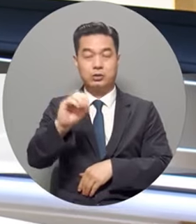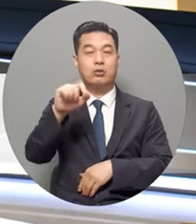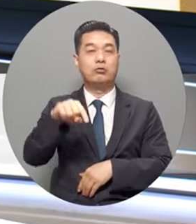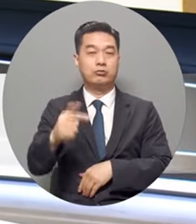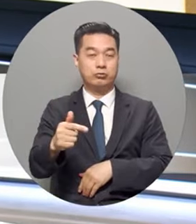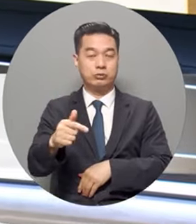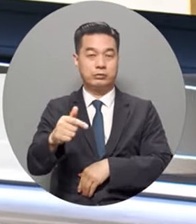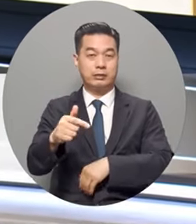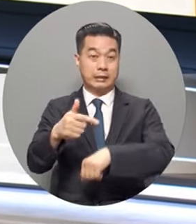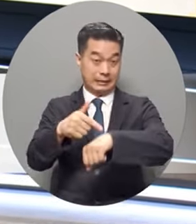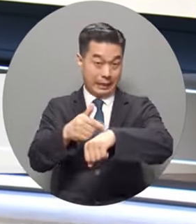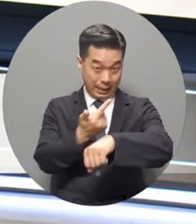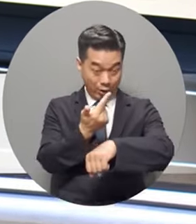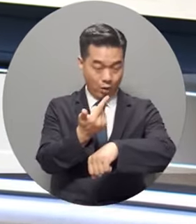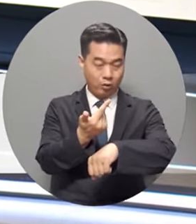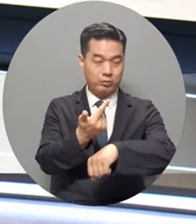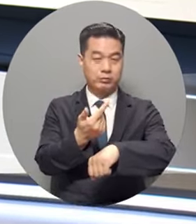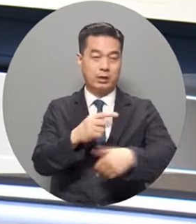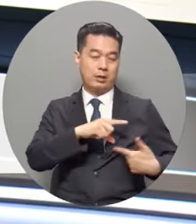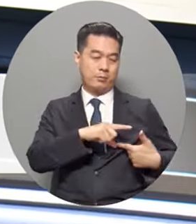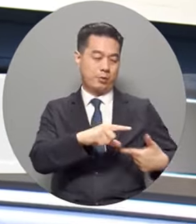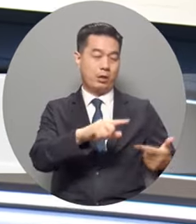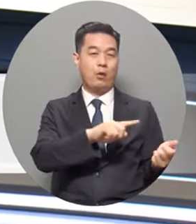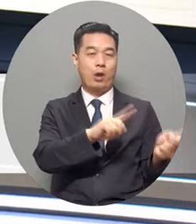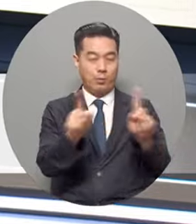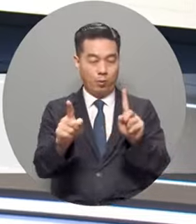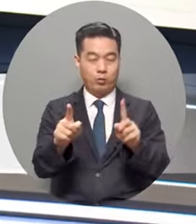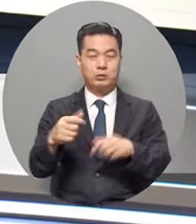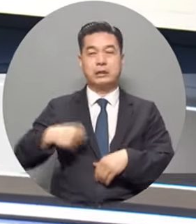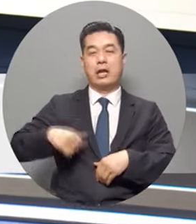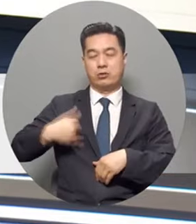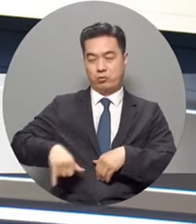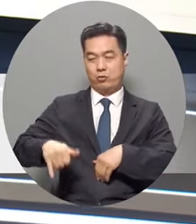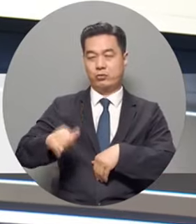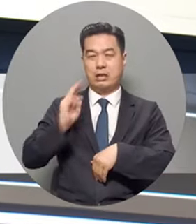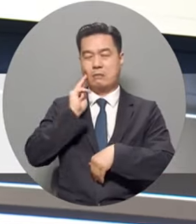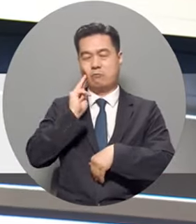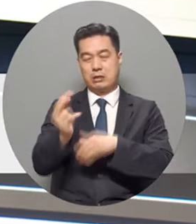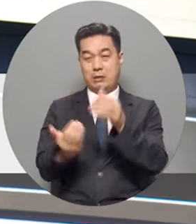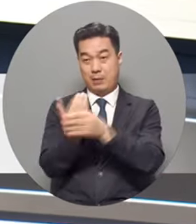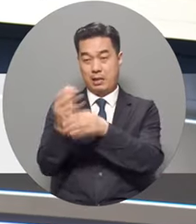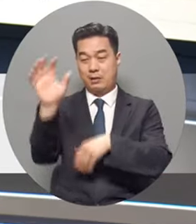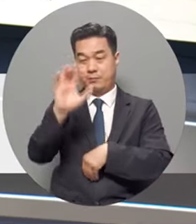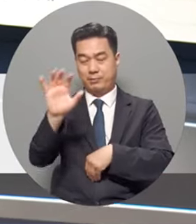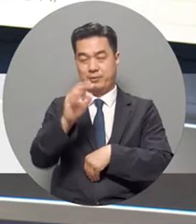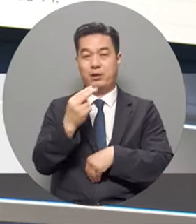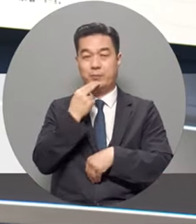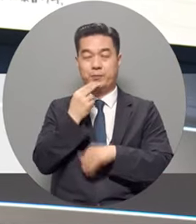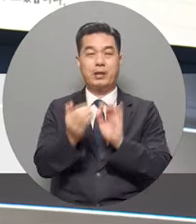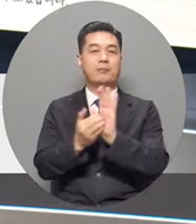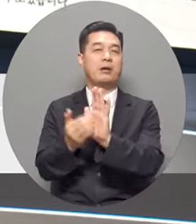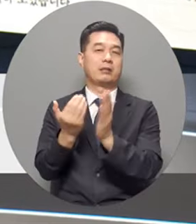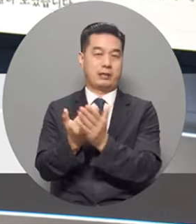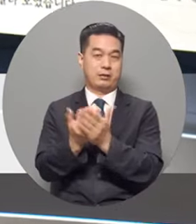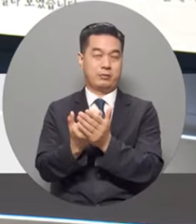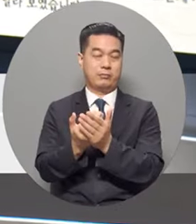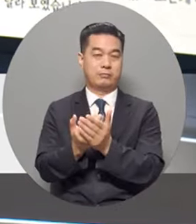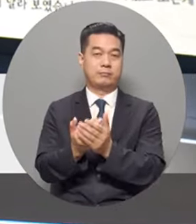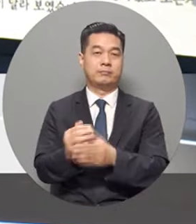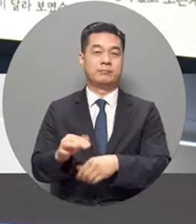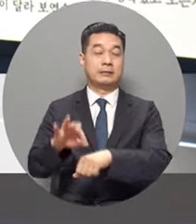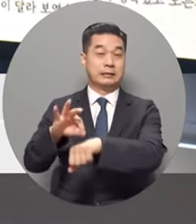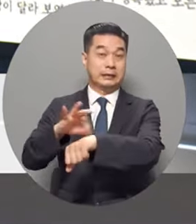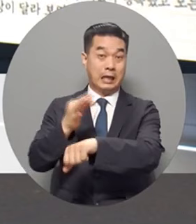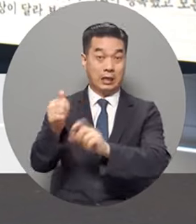장병들에게 비극이 반복되지 않게 해줄 것을 호소하고 장군은 부하들을 선처해 달라면서 수색 지역의